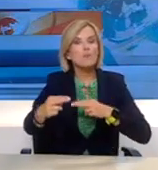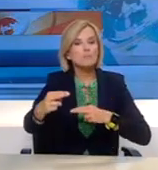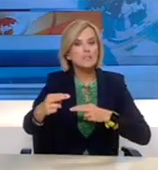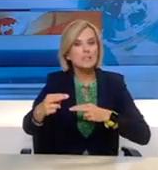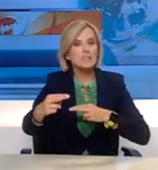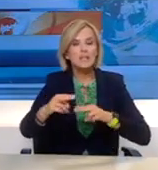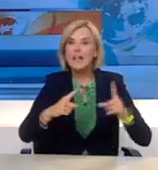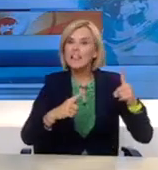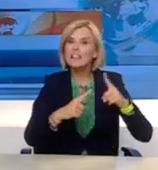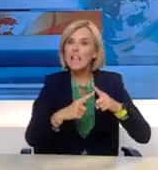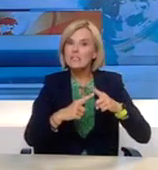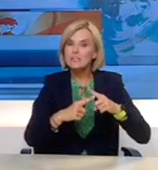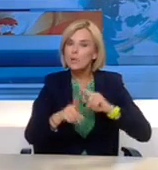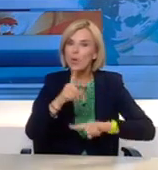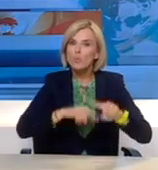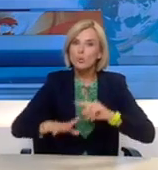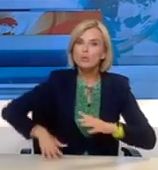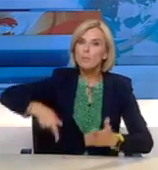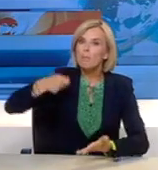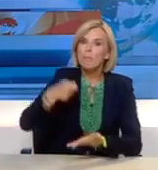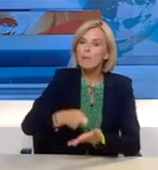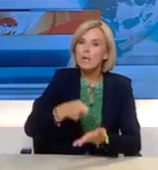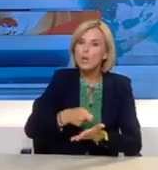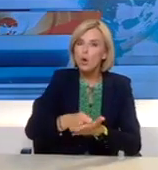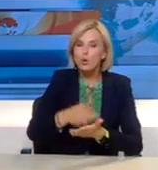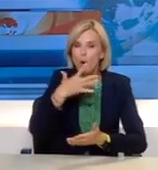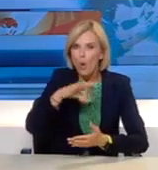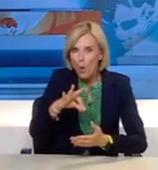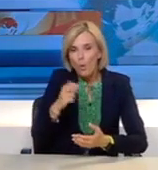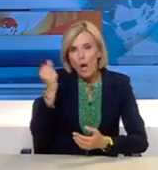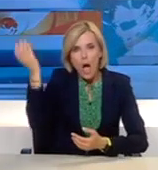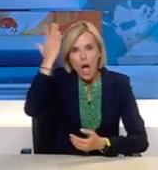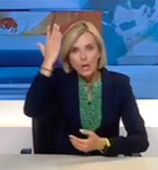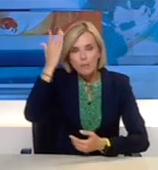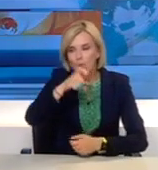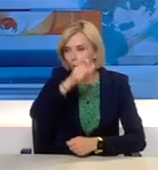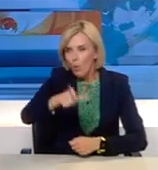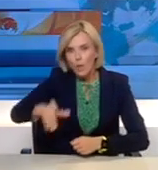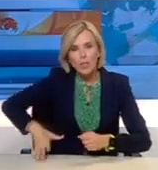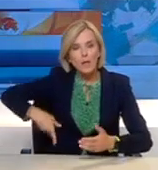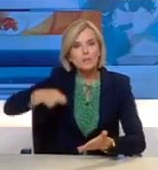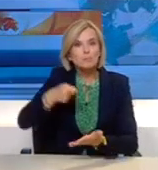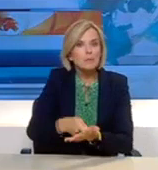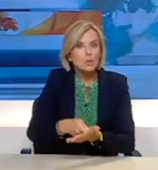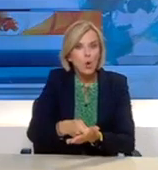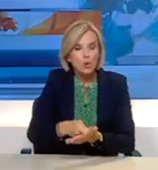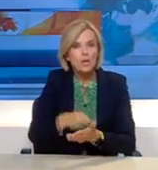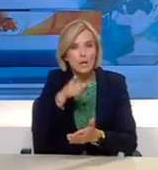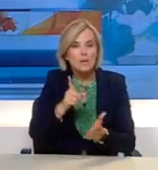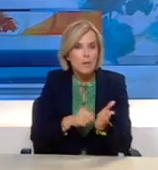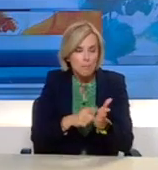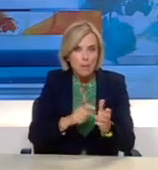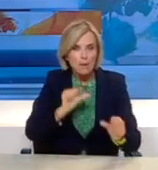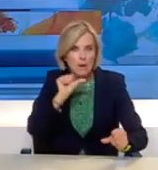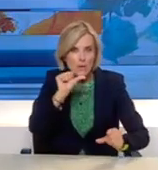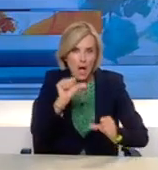διαγνωστική εξέταση από το ΝΕΟΠΗ, καθώς το κόστος λειτουργεί αποτρεπτικά για πολίτες που έχουν συμπτώματα και ως εκ τούτου μεταβάλλει την εγκυρότητα της